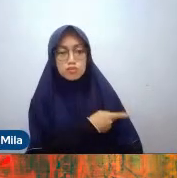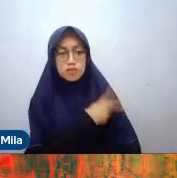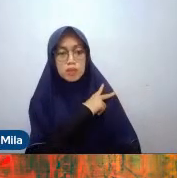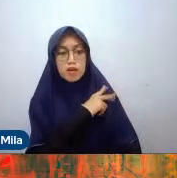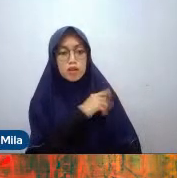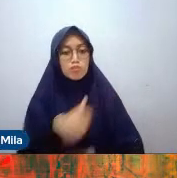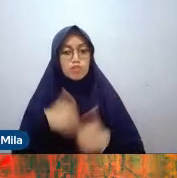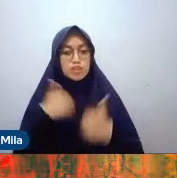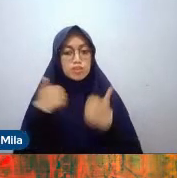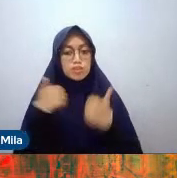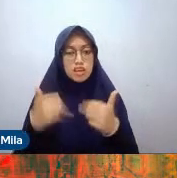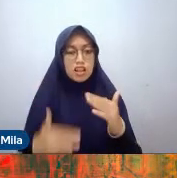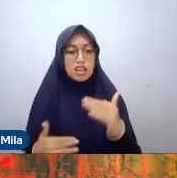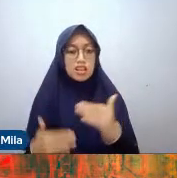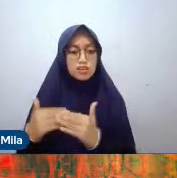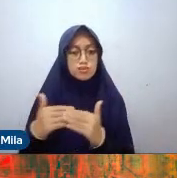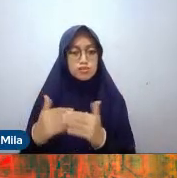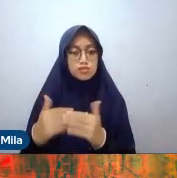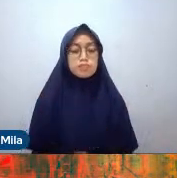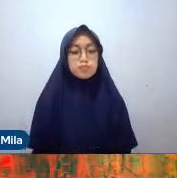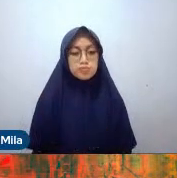di sekitarnya. Seperti itu.